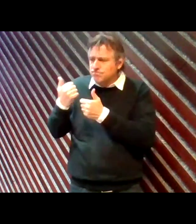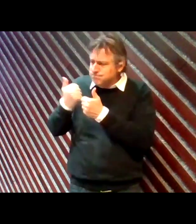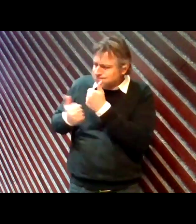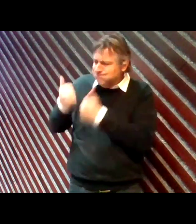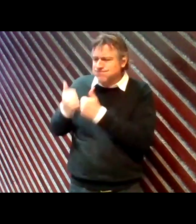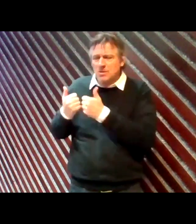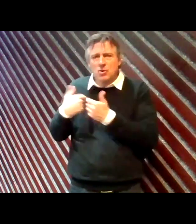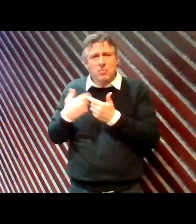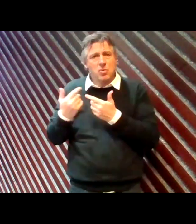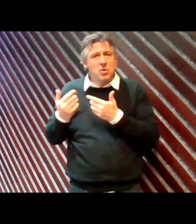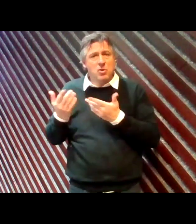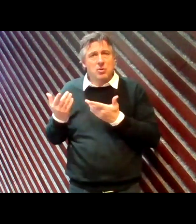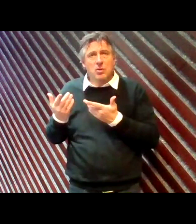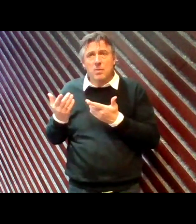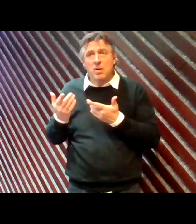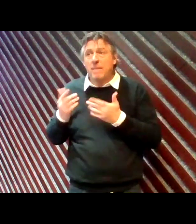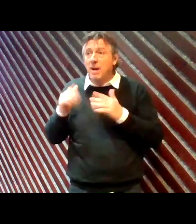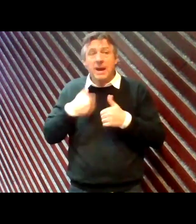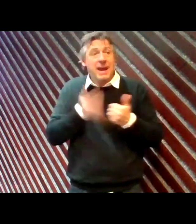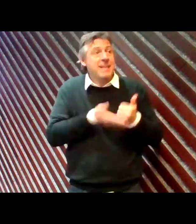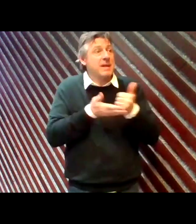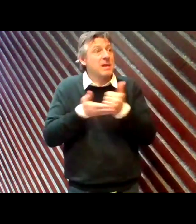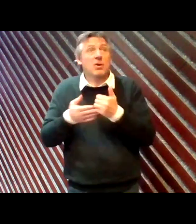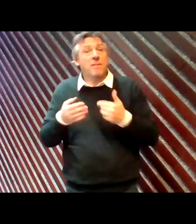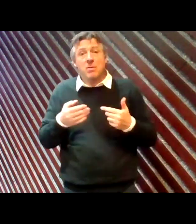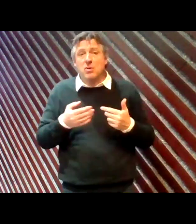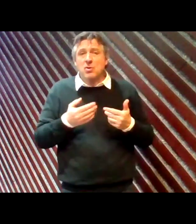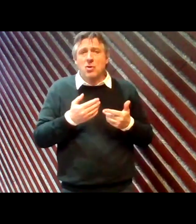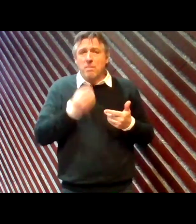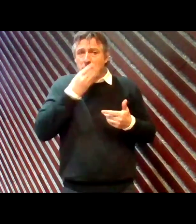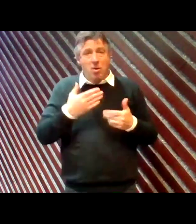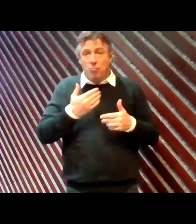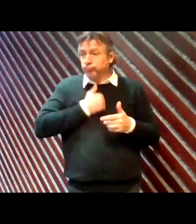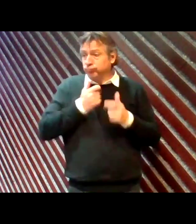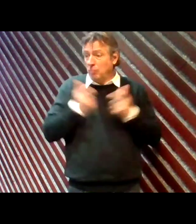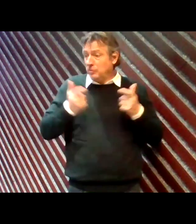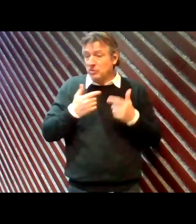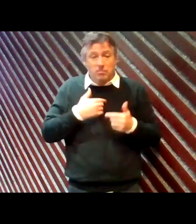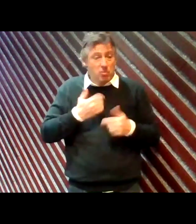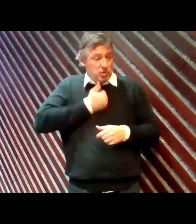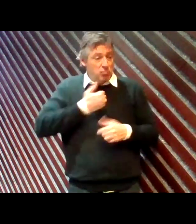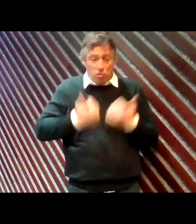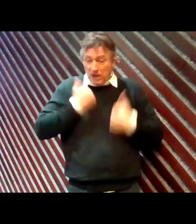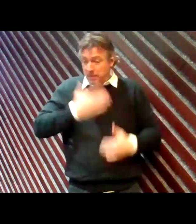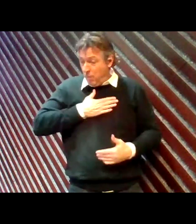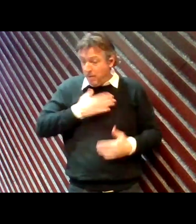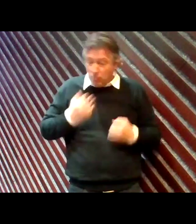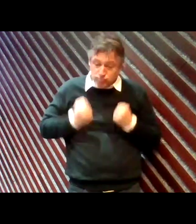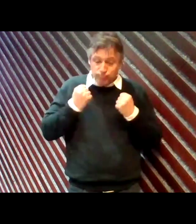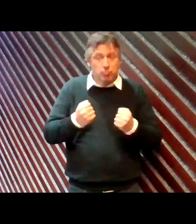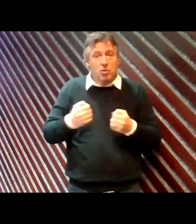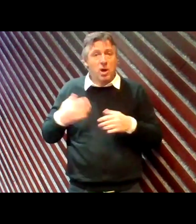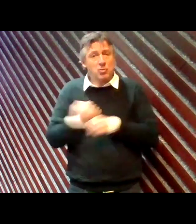leur champ d'activité qui aujourd'hui en vivent parfaitement et donc il y a aussi ce co-parrainage c'est